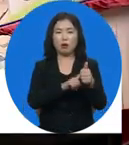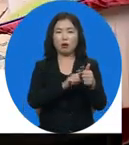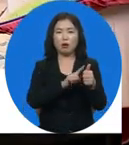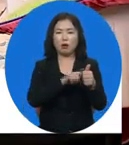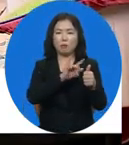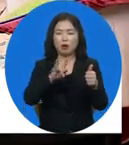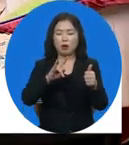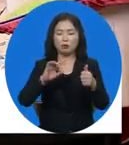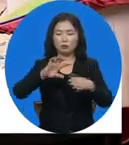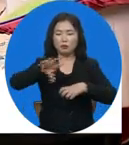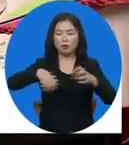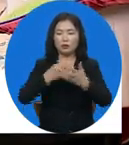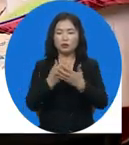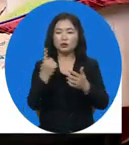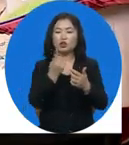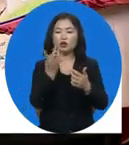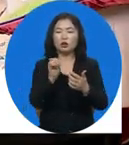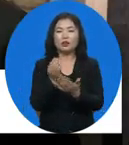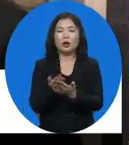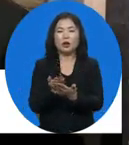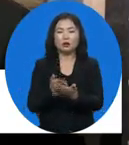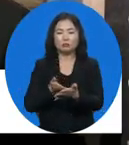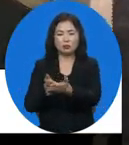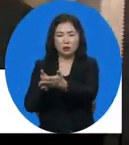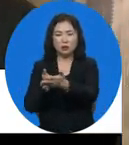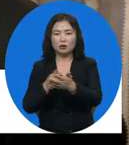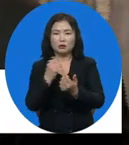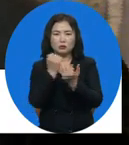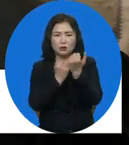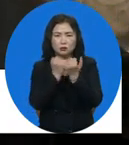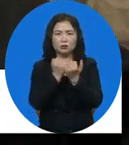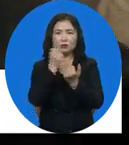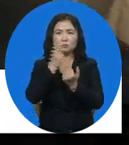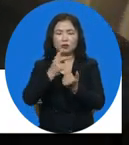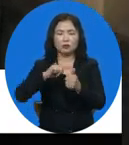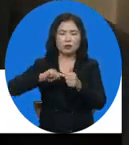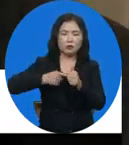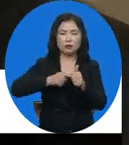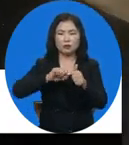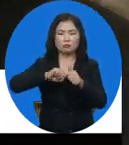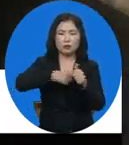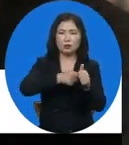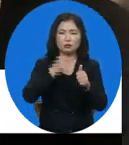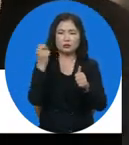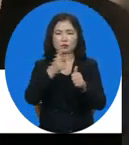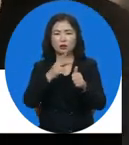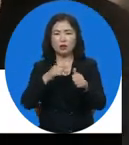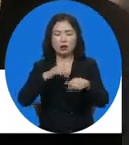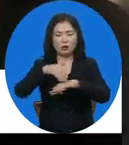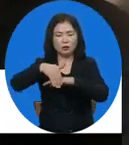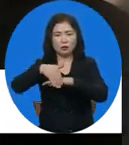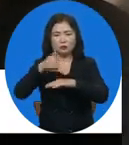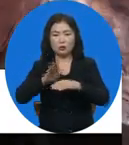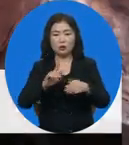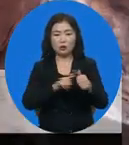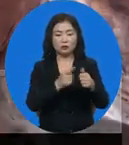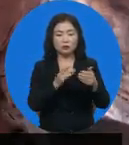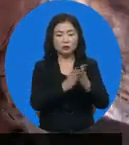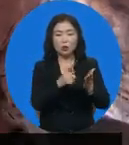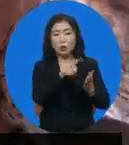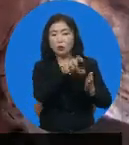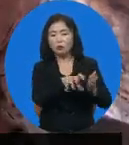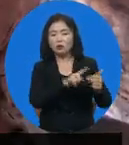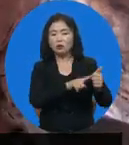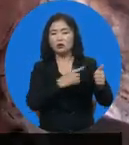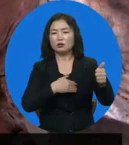반한 대가로 1000억 원을 요구하고 있어 방한 설득과 함께 강제집행을 다시 시도 할 계획이지만 상주 분 의 소재는